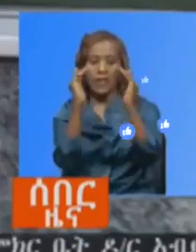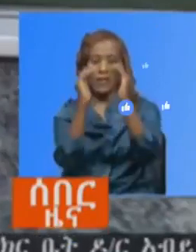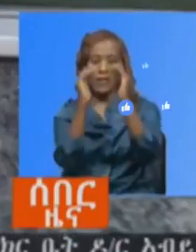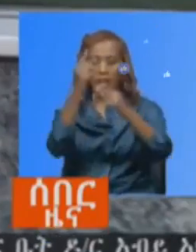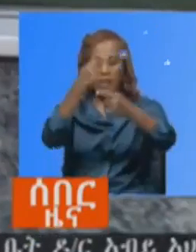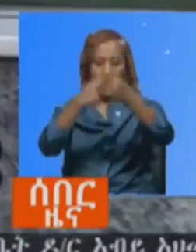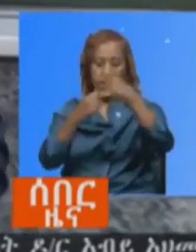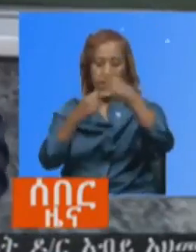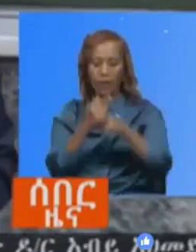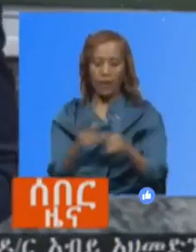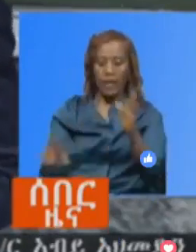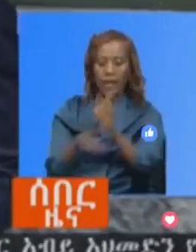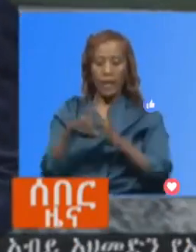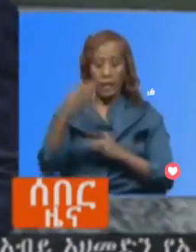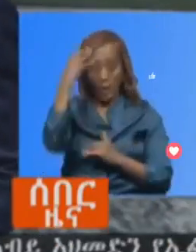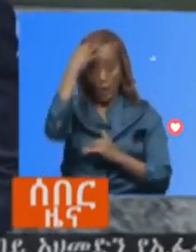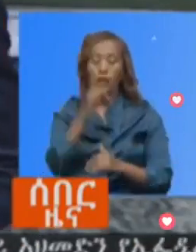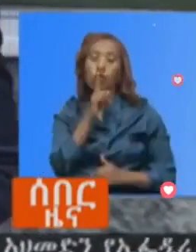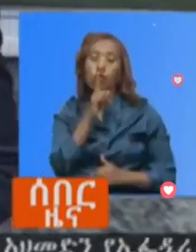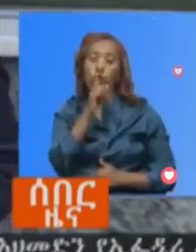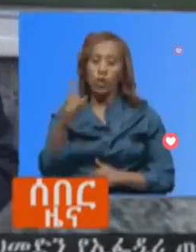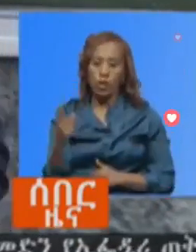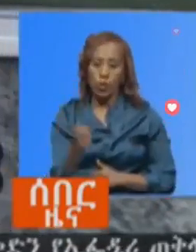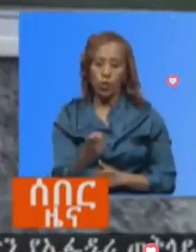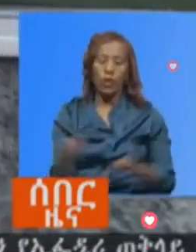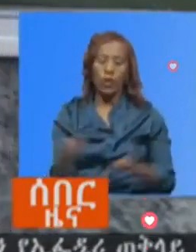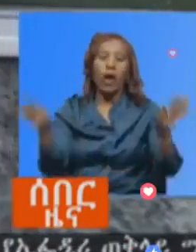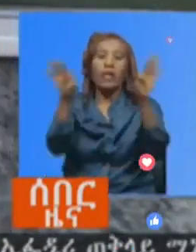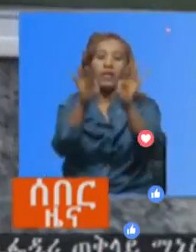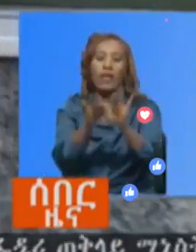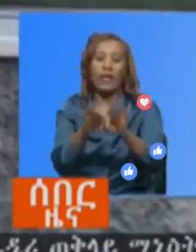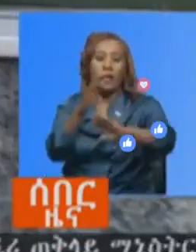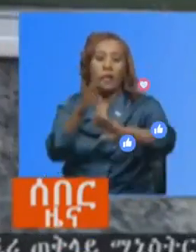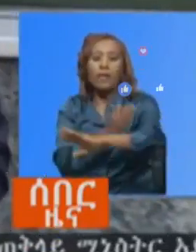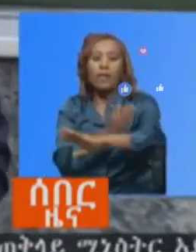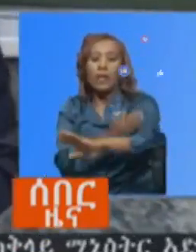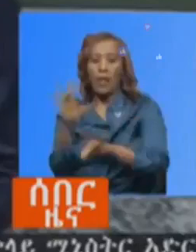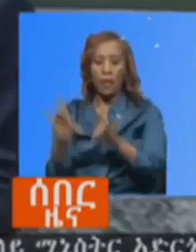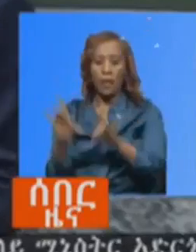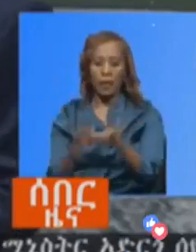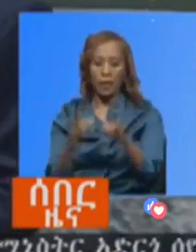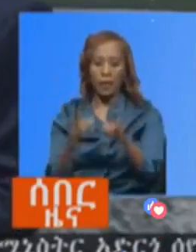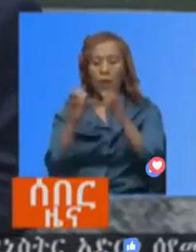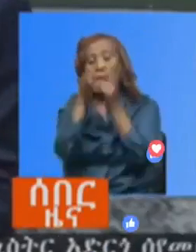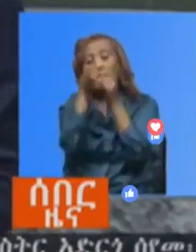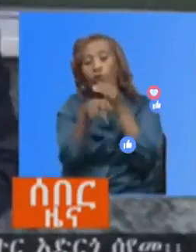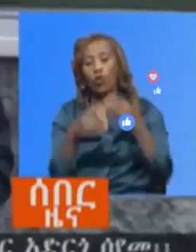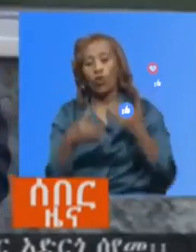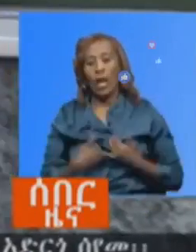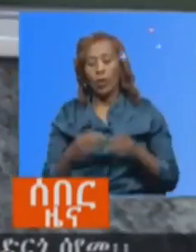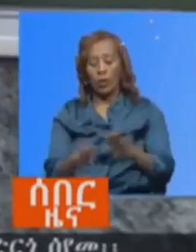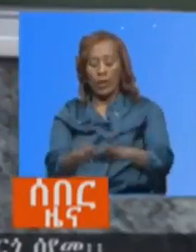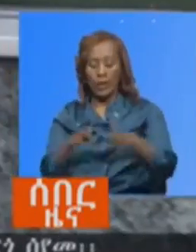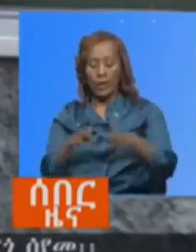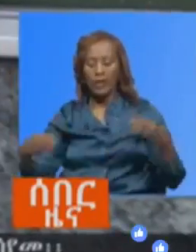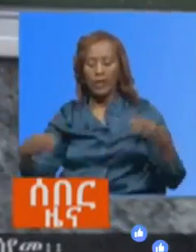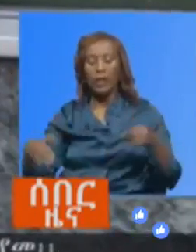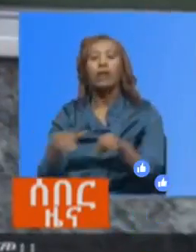እንዲሰፍን፣ የህግ የበላይነት እውን እንዲሆን አስፈላጊው ማሻሻያ በማድረግ በዘርፉ ያለውን ክፍተት